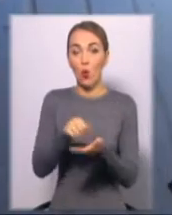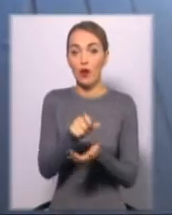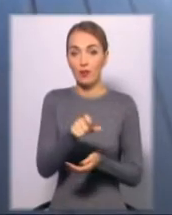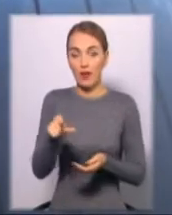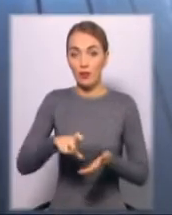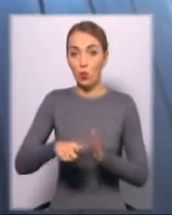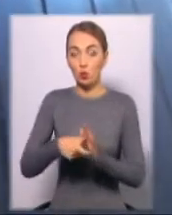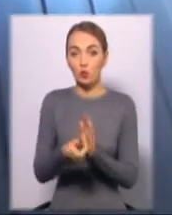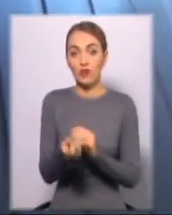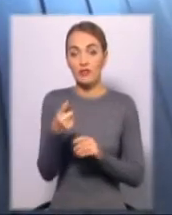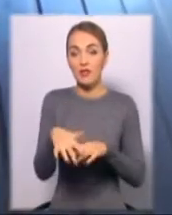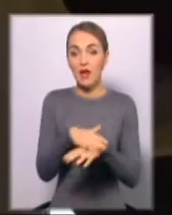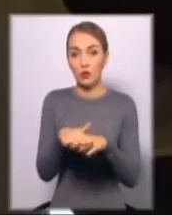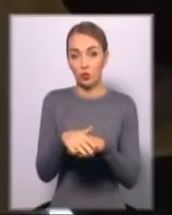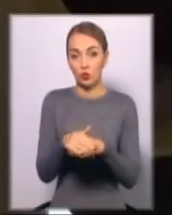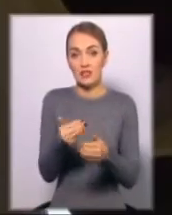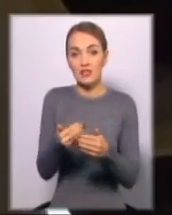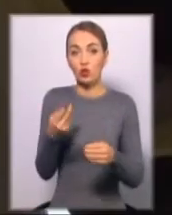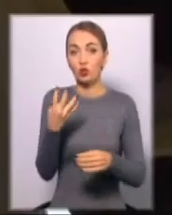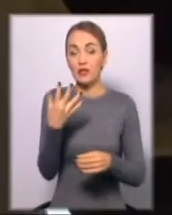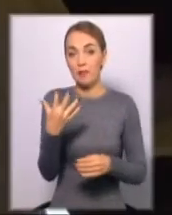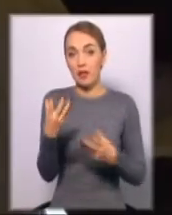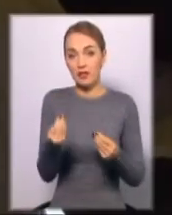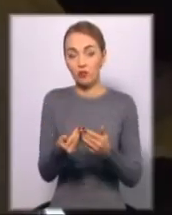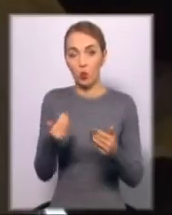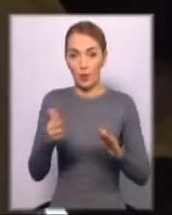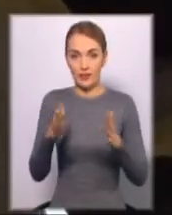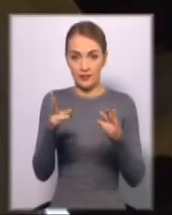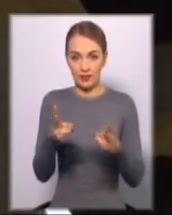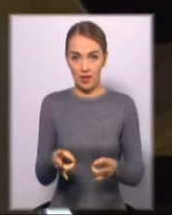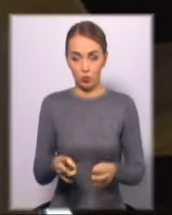кіоску з'явилися на ринку за 4-5 днів до інциденту.